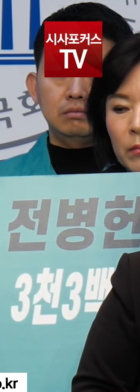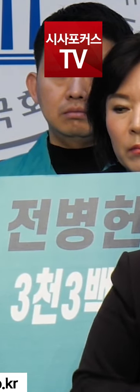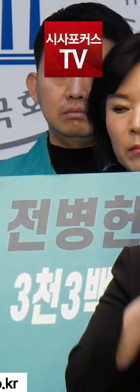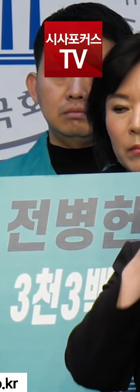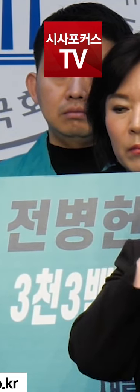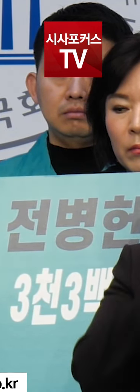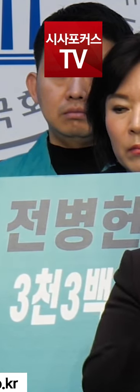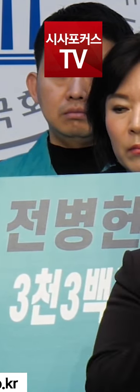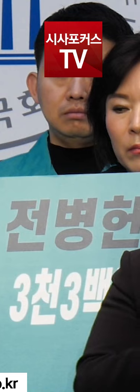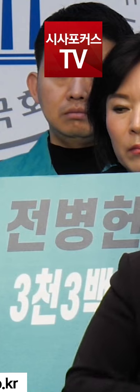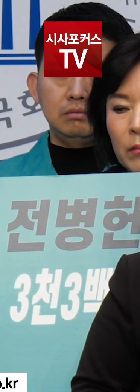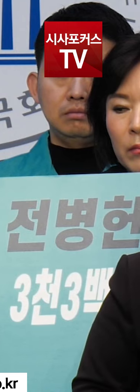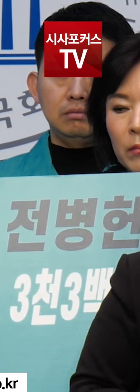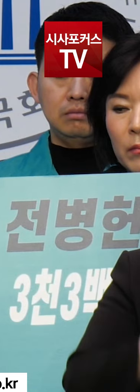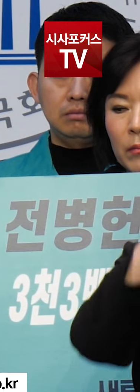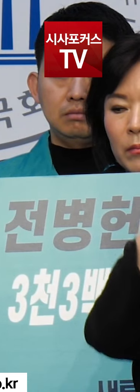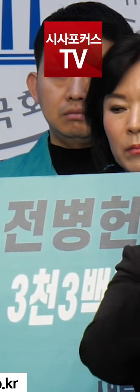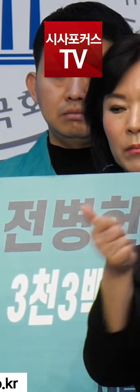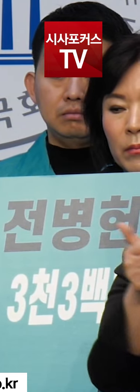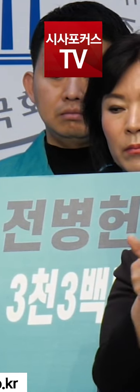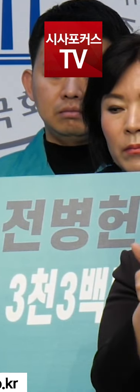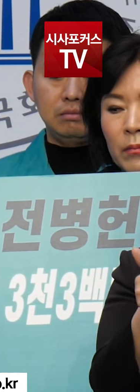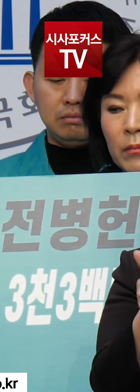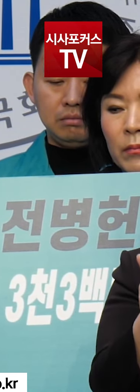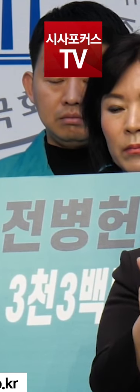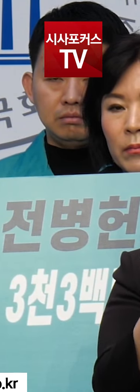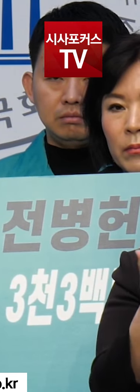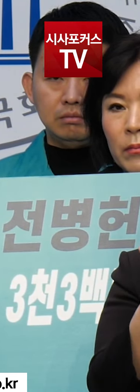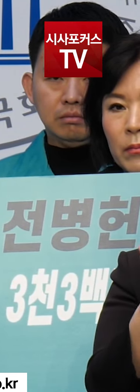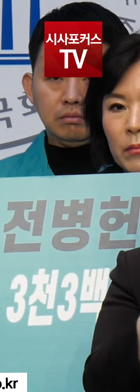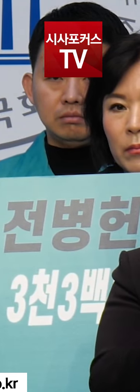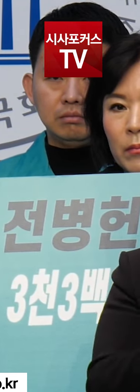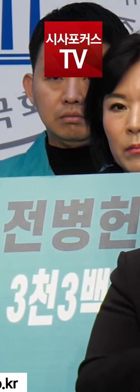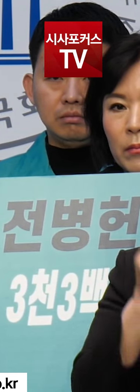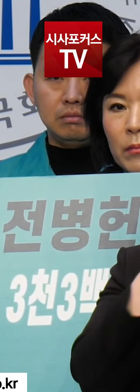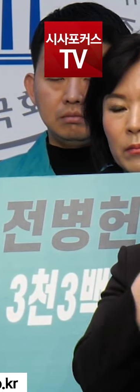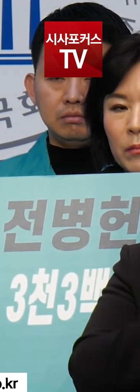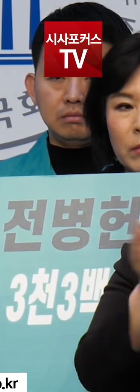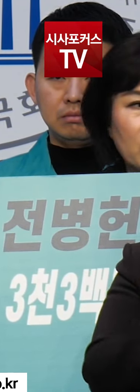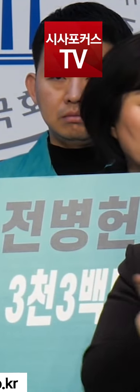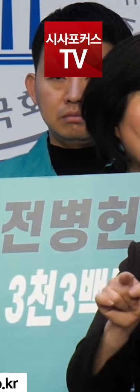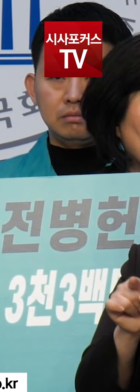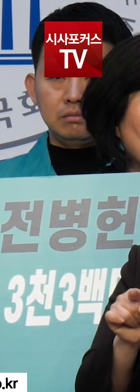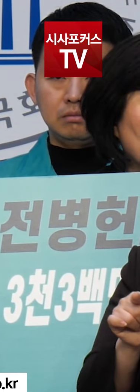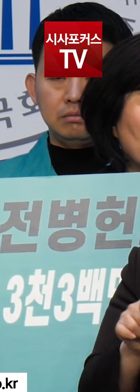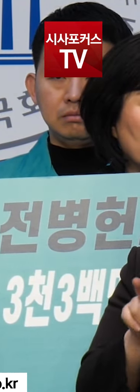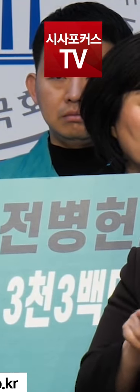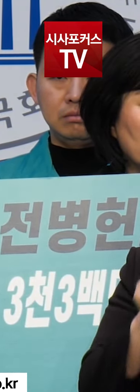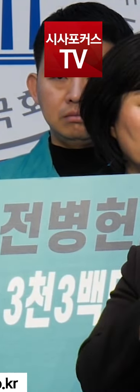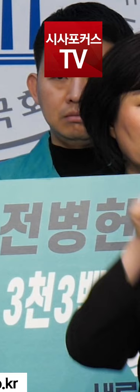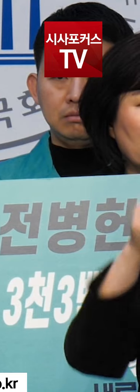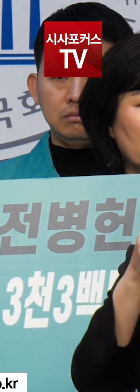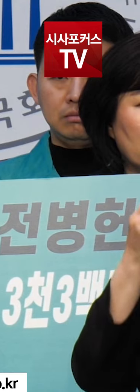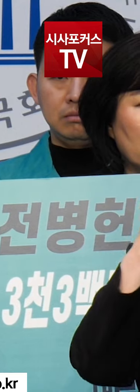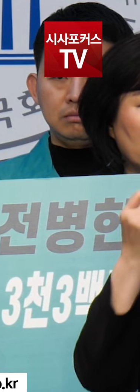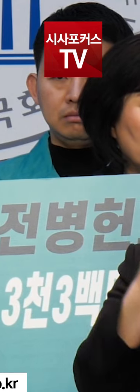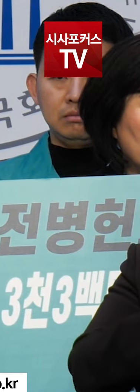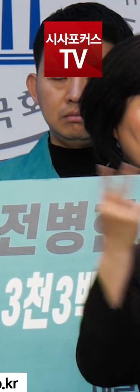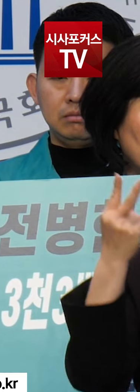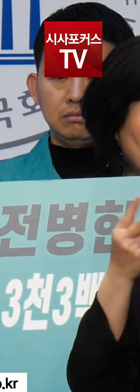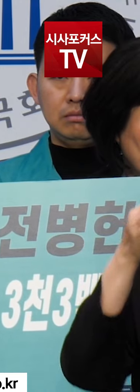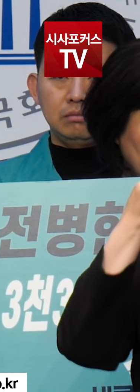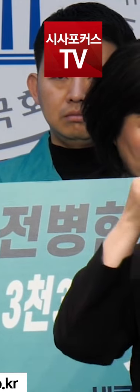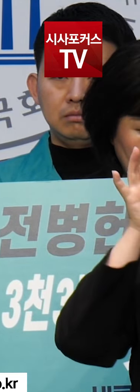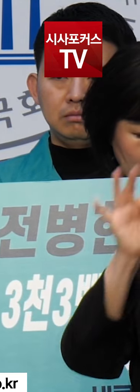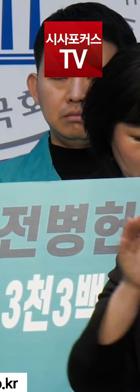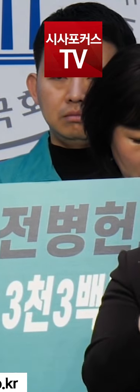부디 이재명 1인당으로 전락한 가짜 민주당의 현실적 실체를 하루빨리